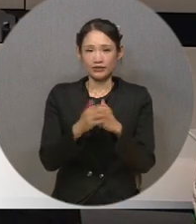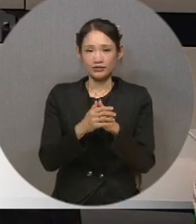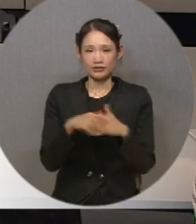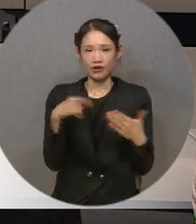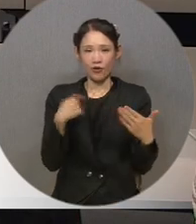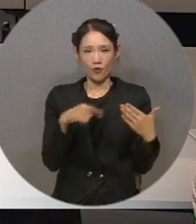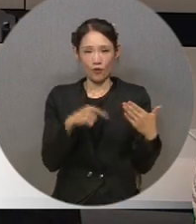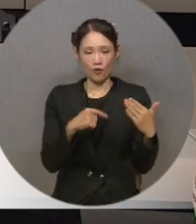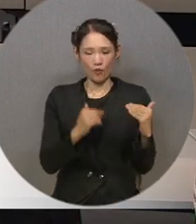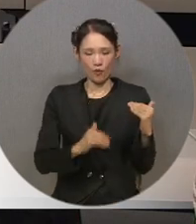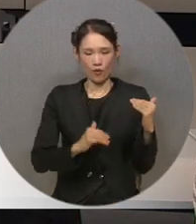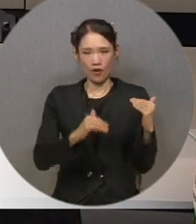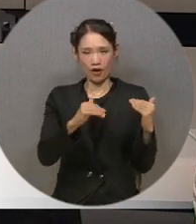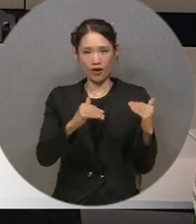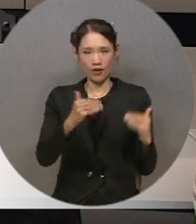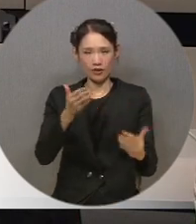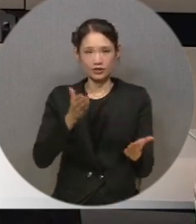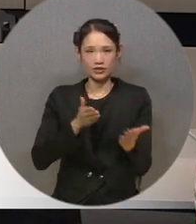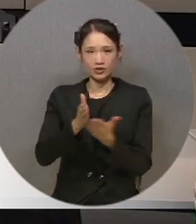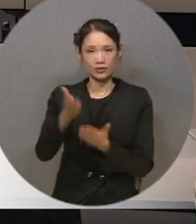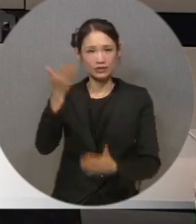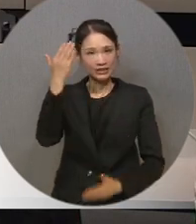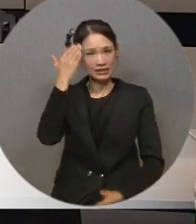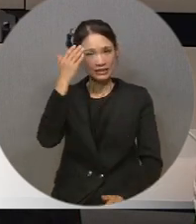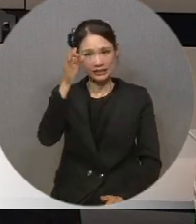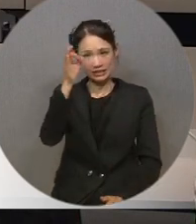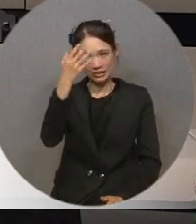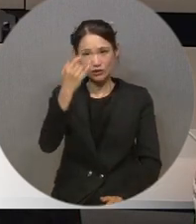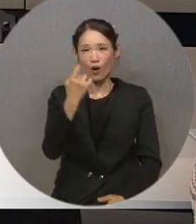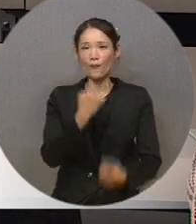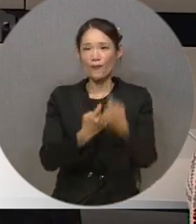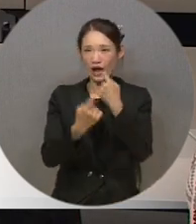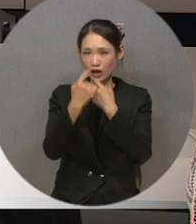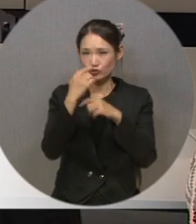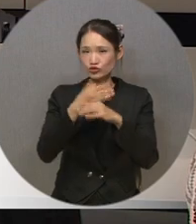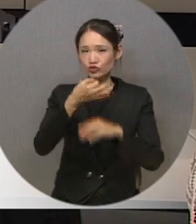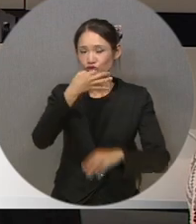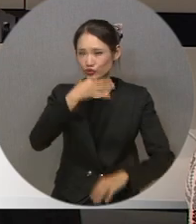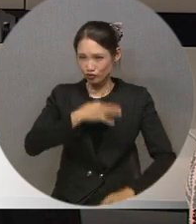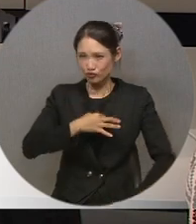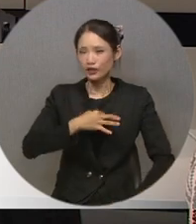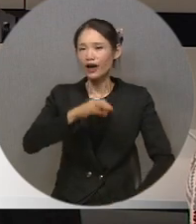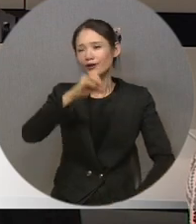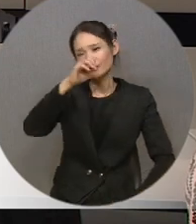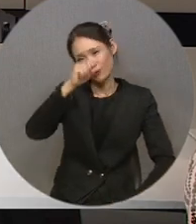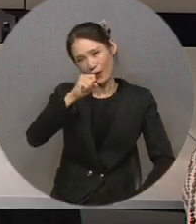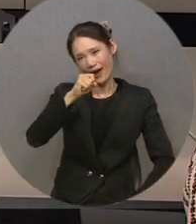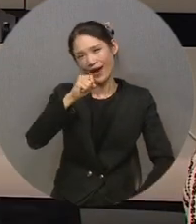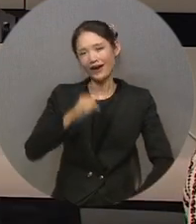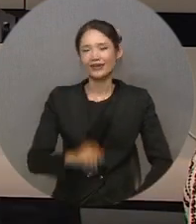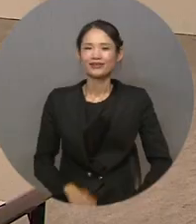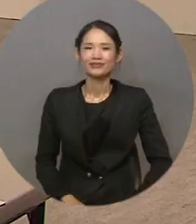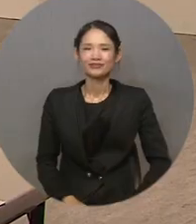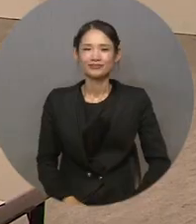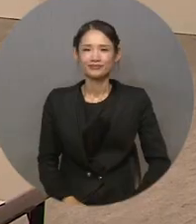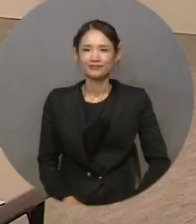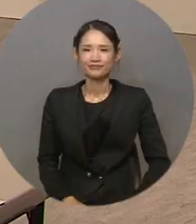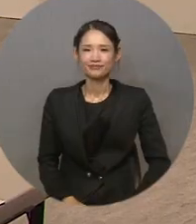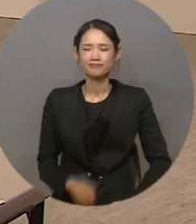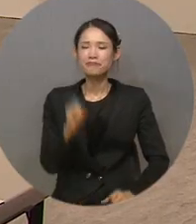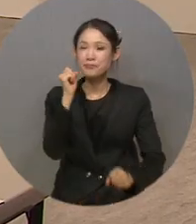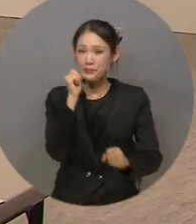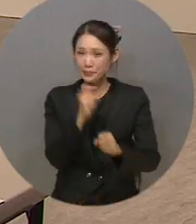기술과 지식을 잘 배워가고 있고요. 너무 유익한 시간이 되고 있습니다.